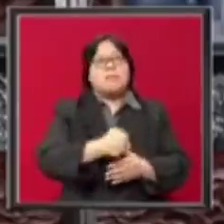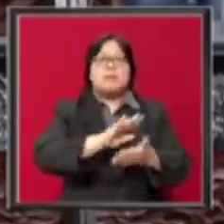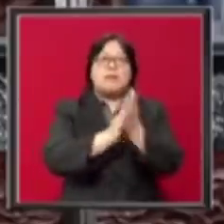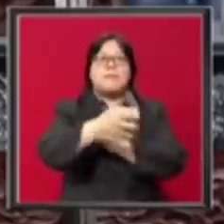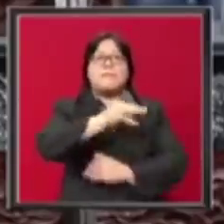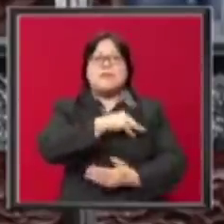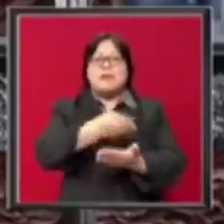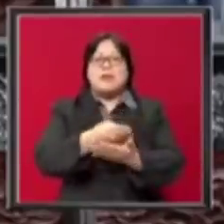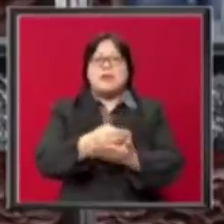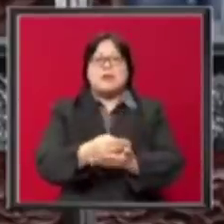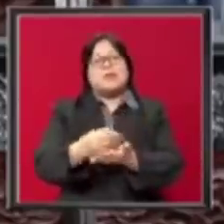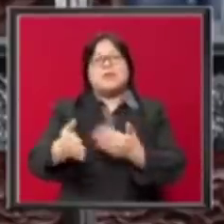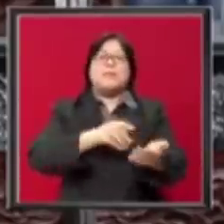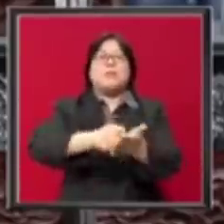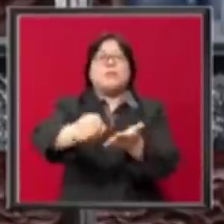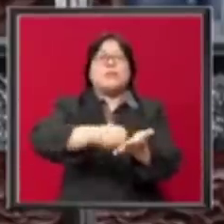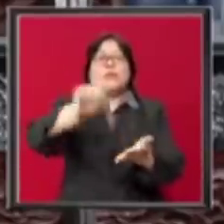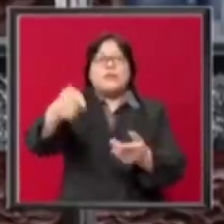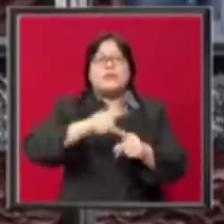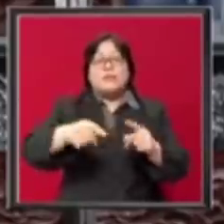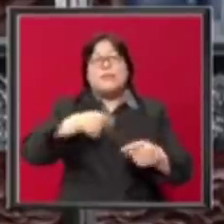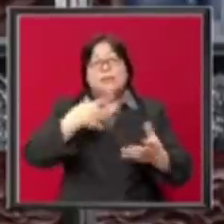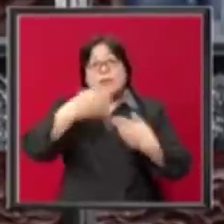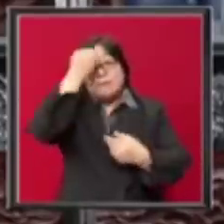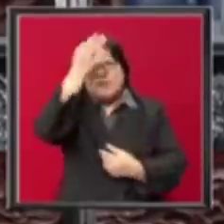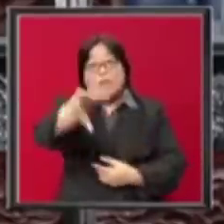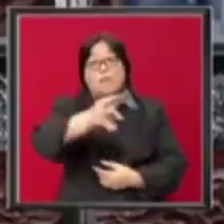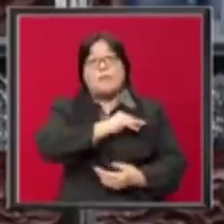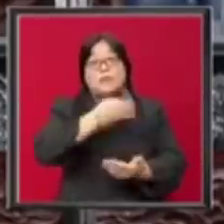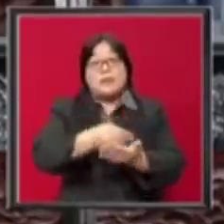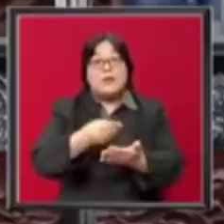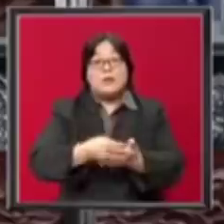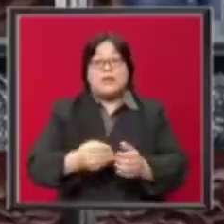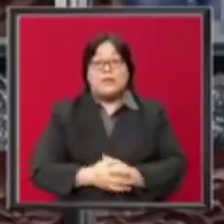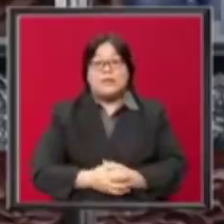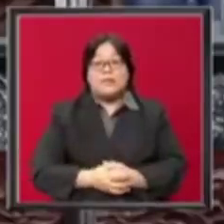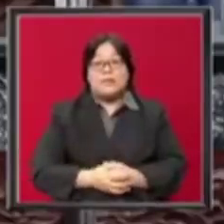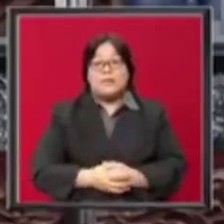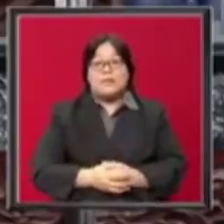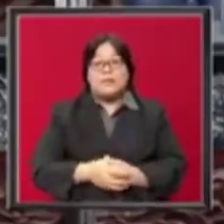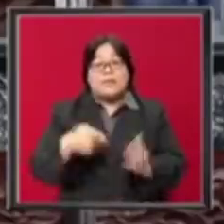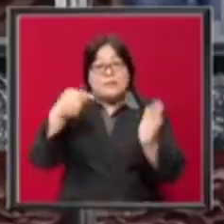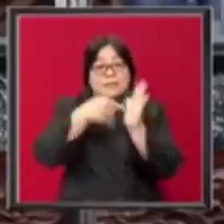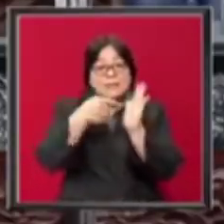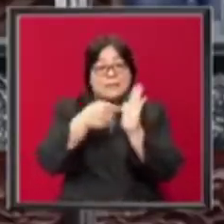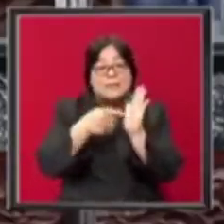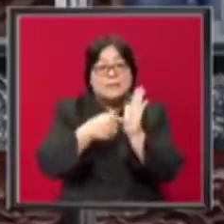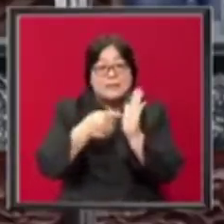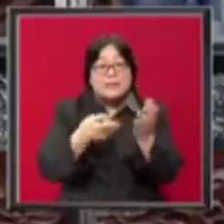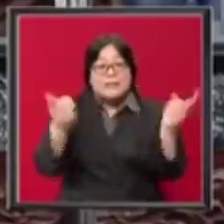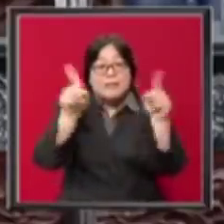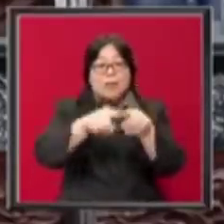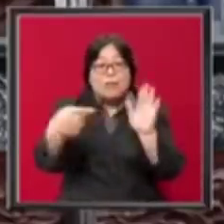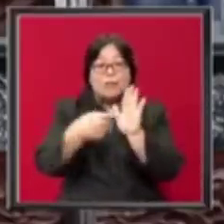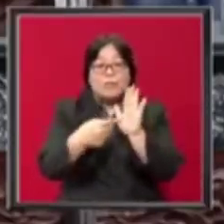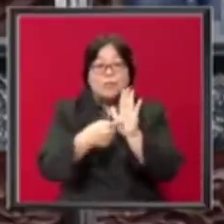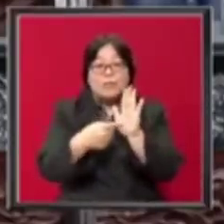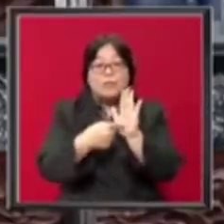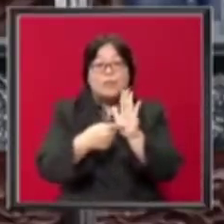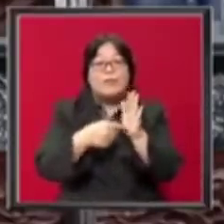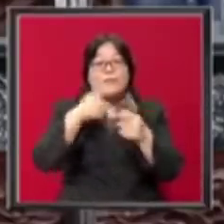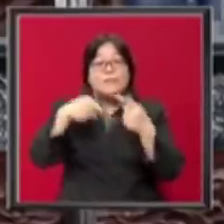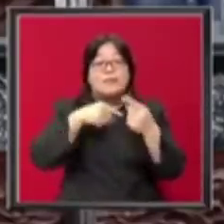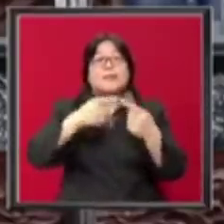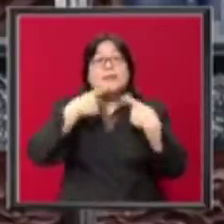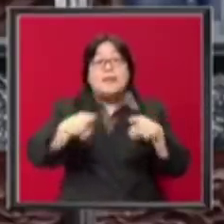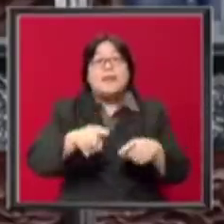Menteri Kewangan, tulis je. Tapi saya nak beritahu Menteri Kewangan, bila begini, jadi macam ini, dibuka,